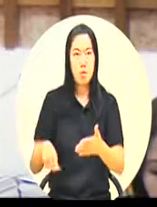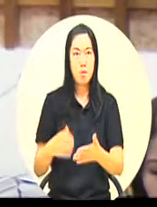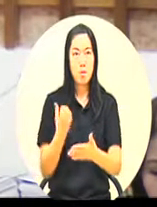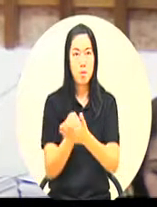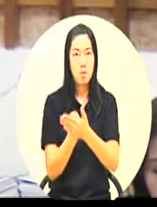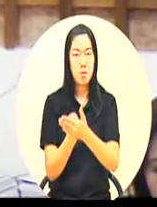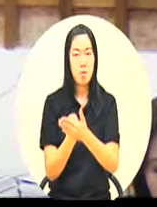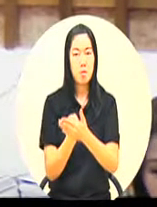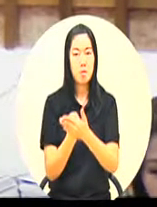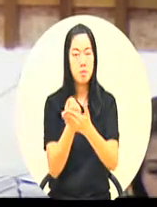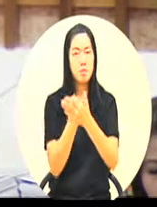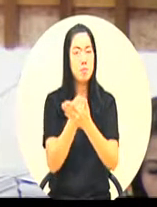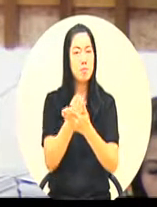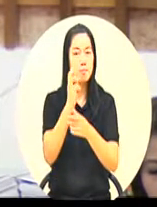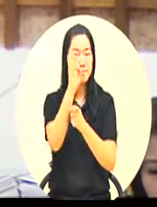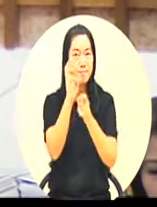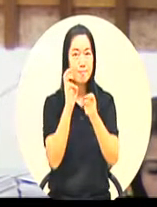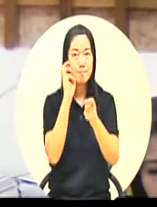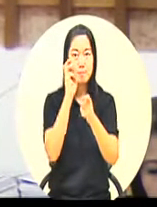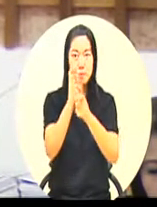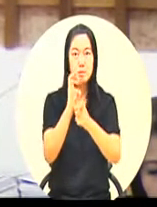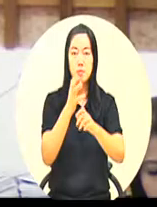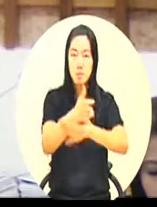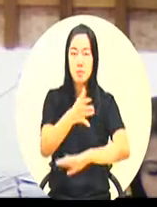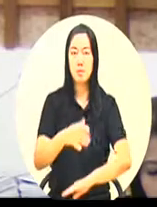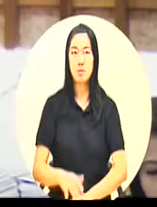是30年，也就是说它的含